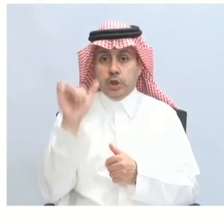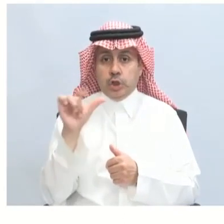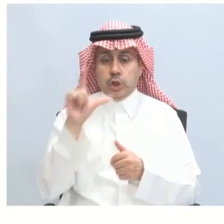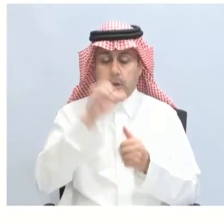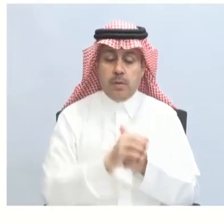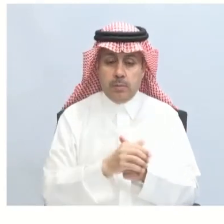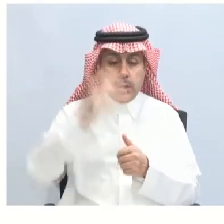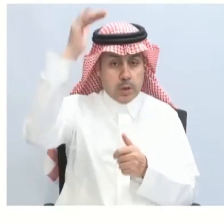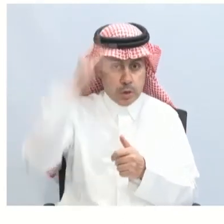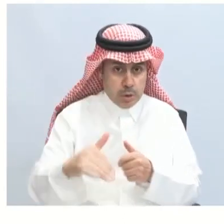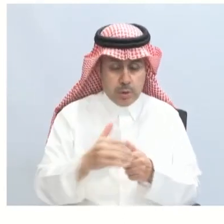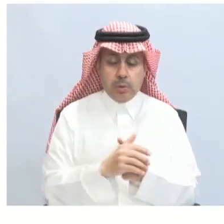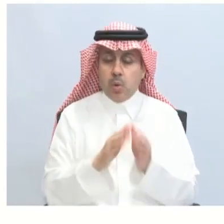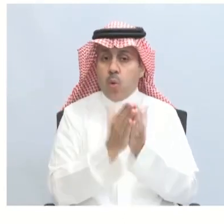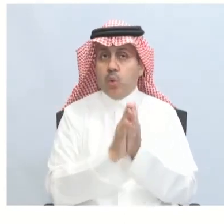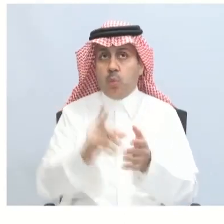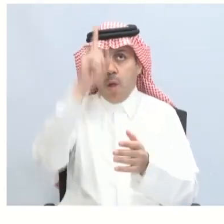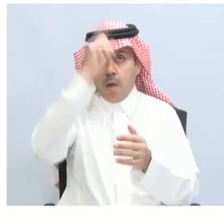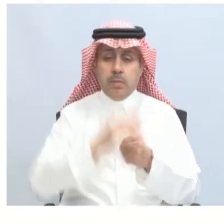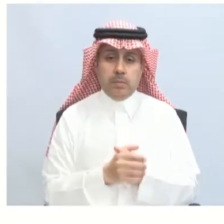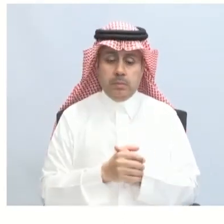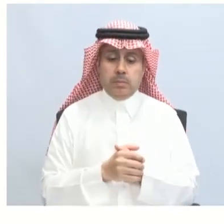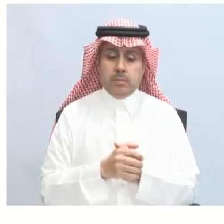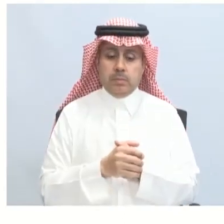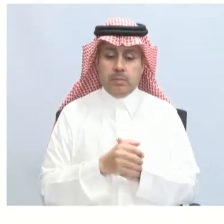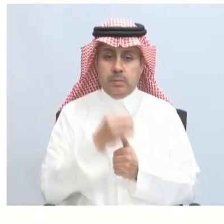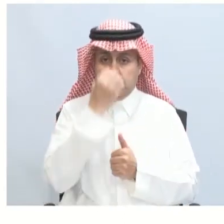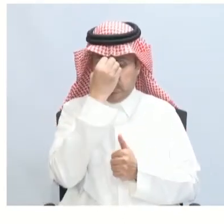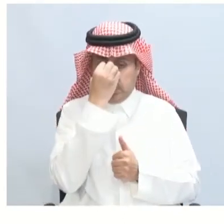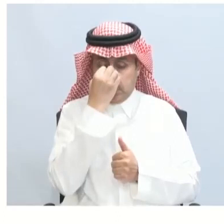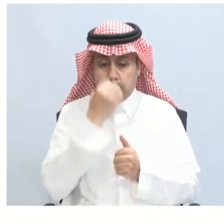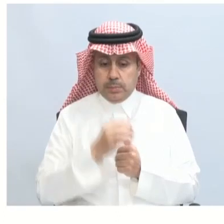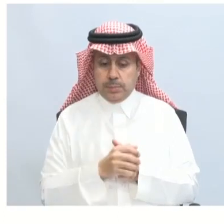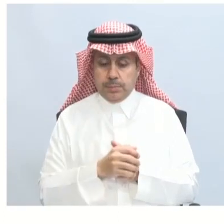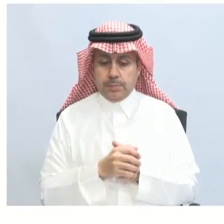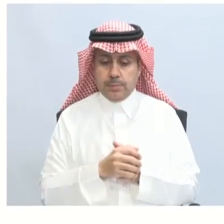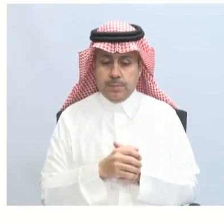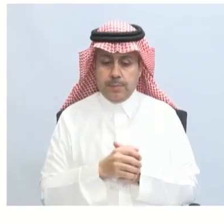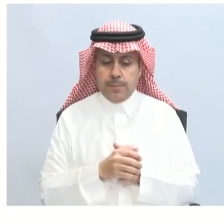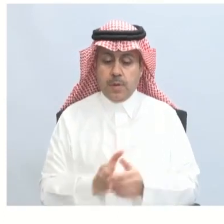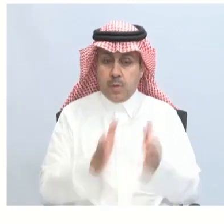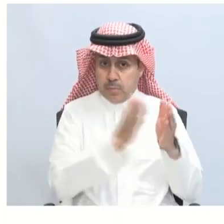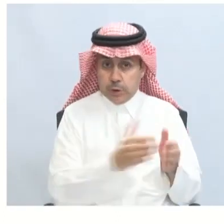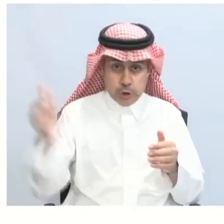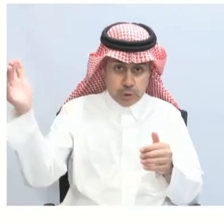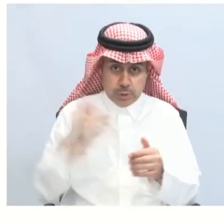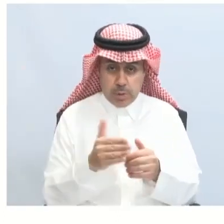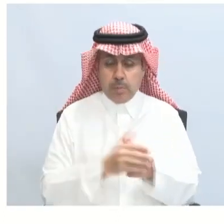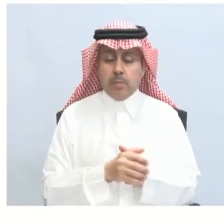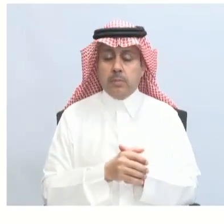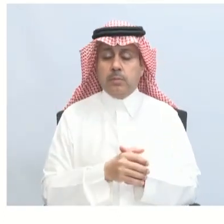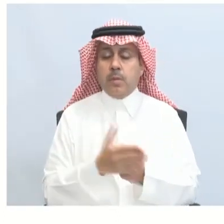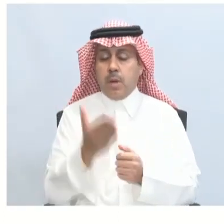موسى عليه السلام كذلك الانجيل المنزل على عيسى عليه السلام ثم جاء والهنا والهكم